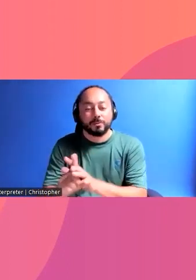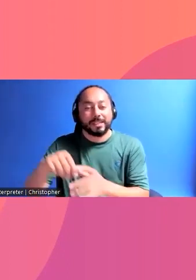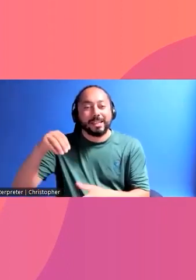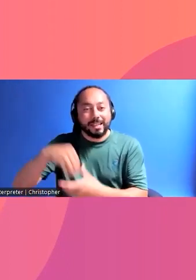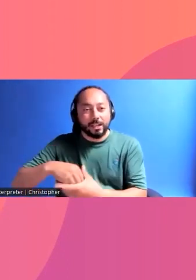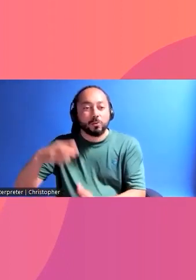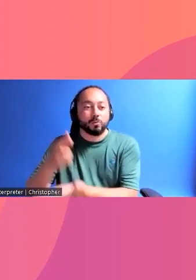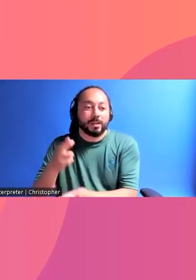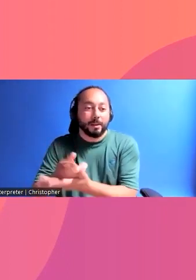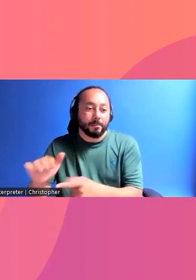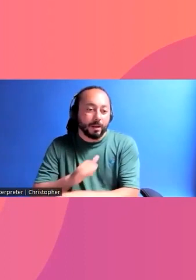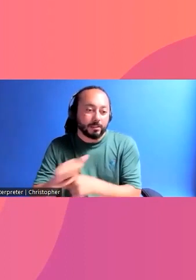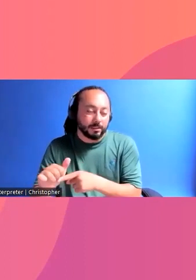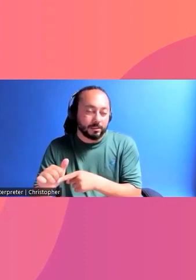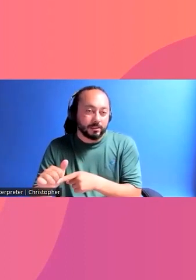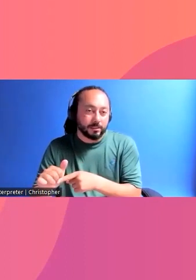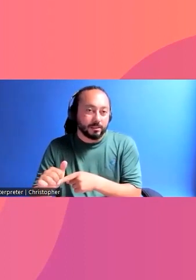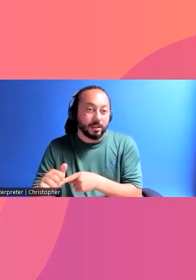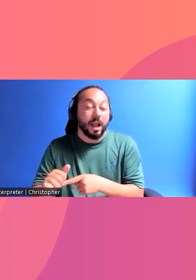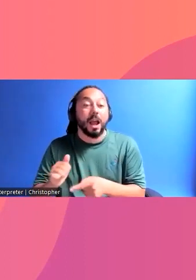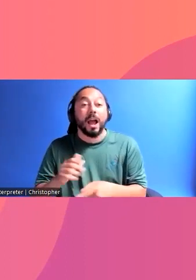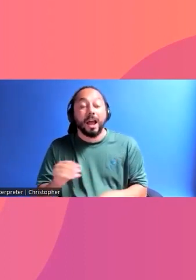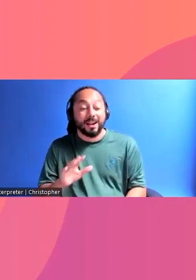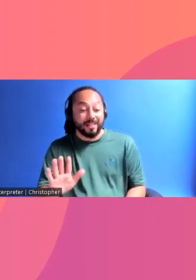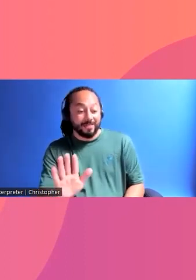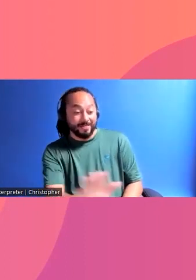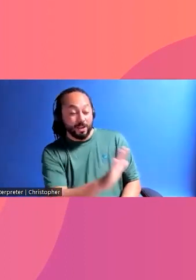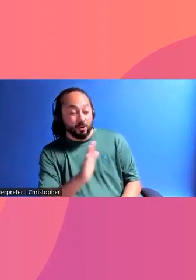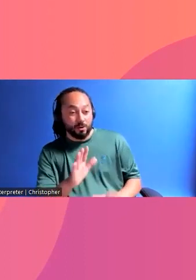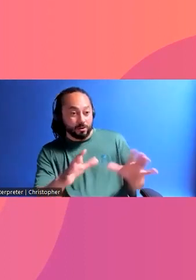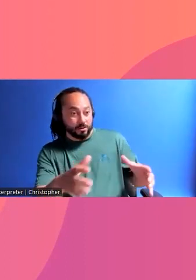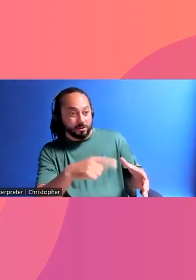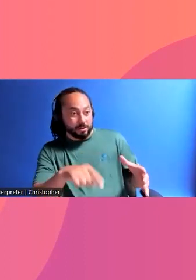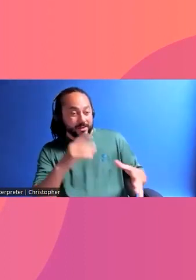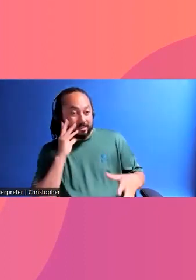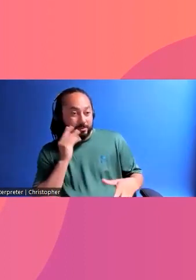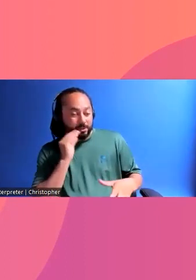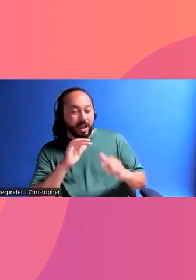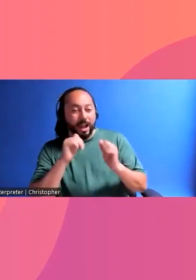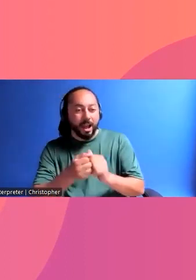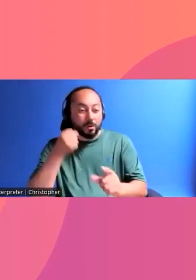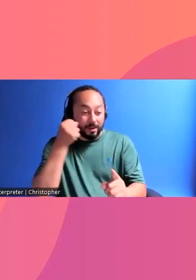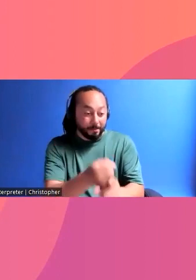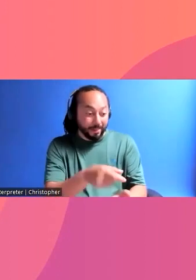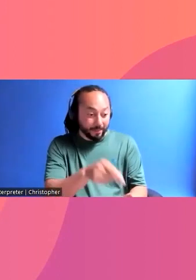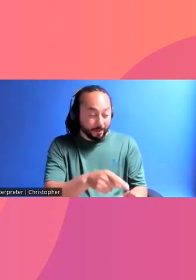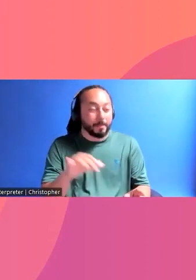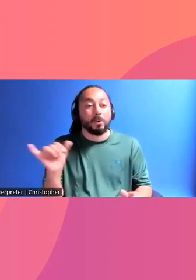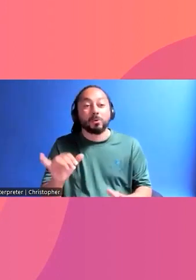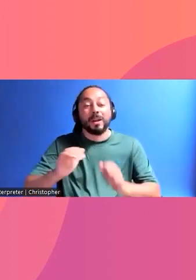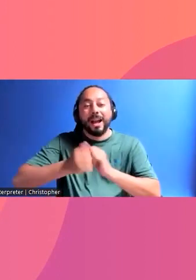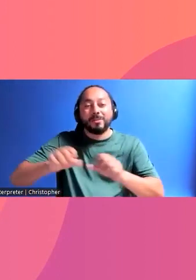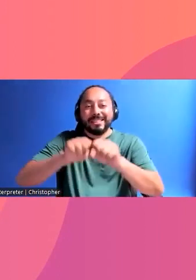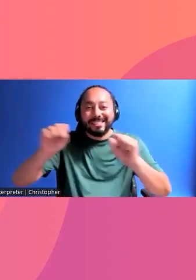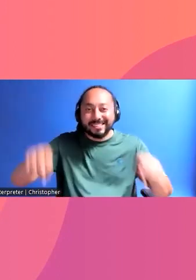se retrouve dans les pratiques de réadaptation et l'expérience des participants nous dit comment cela les impacte, mais également